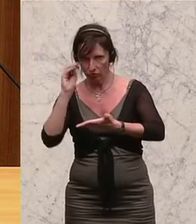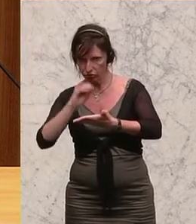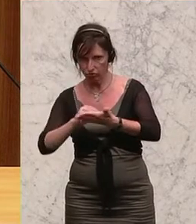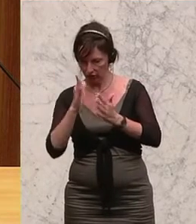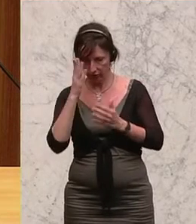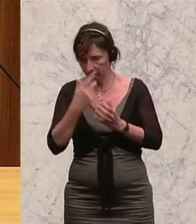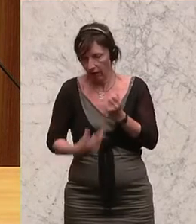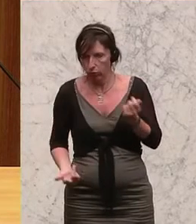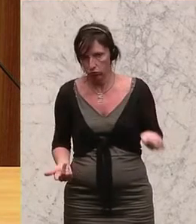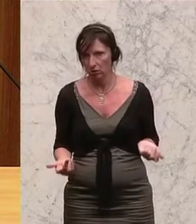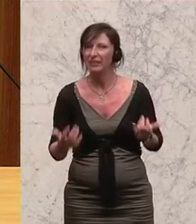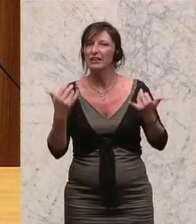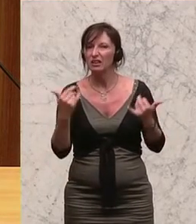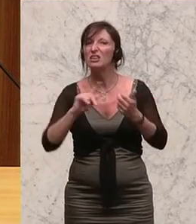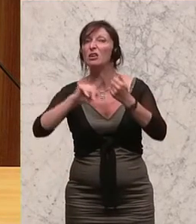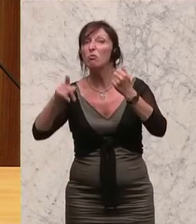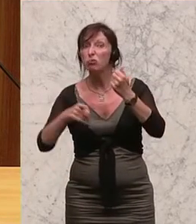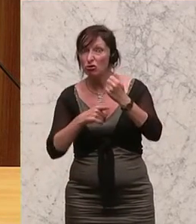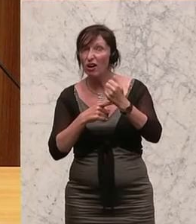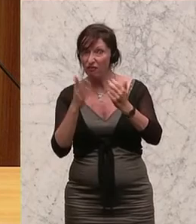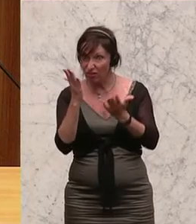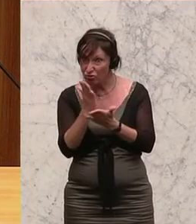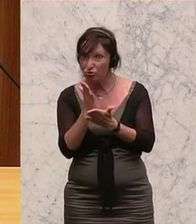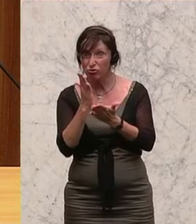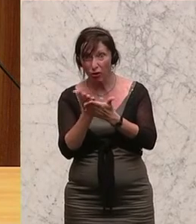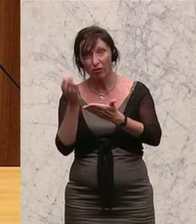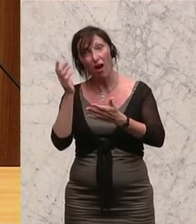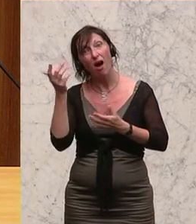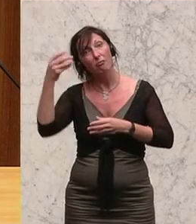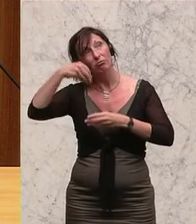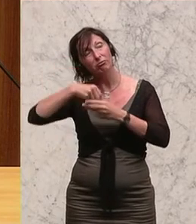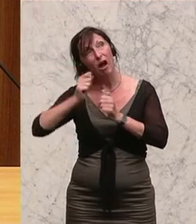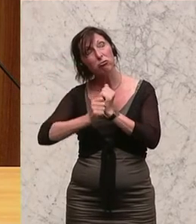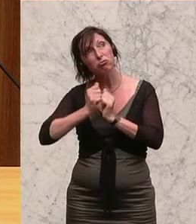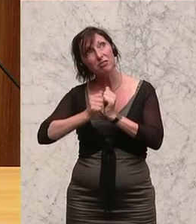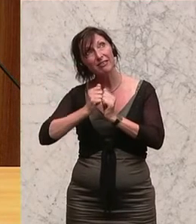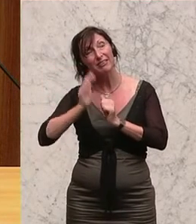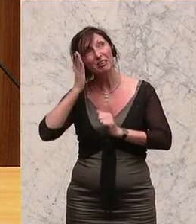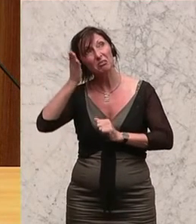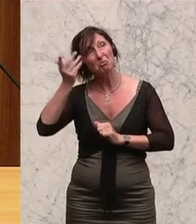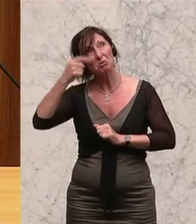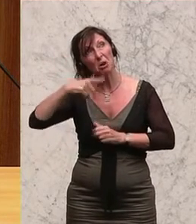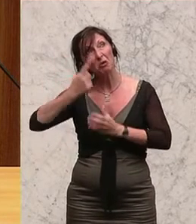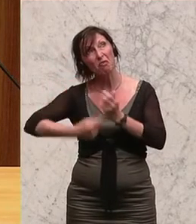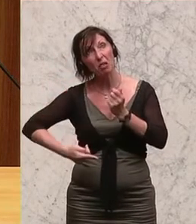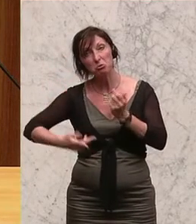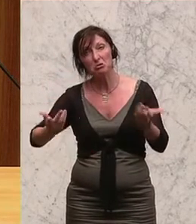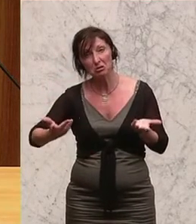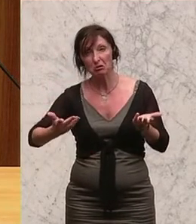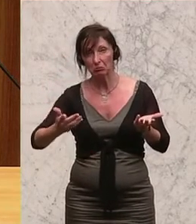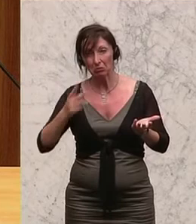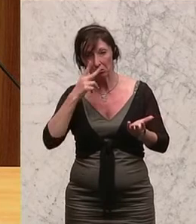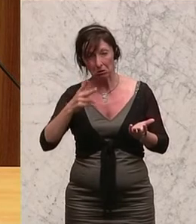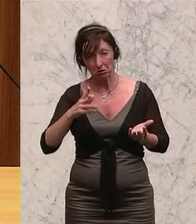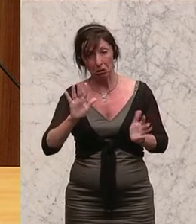unserem Budget, dann schaut es sowieso mit einem ausgeglichenen Budget ganz finster aus. Ein ausgeglichenes Budget macht aber nichts, weil